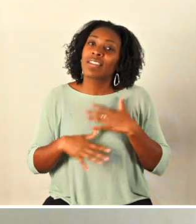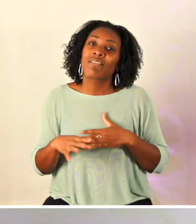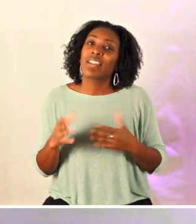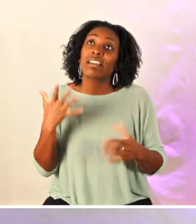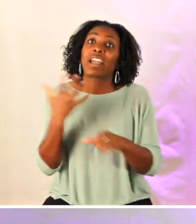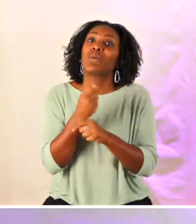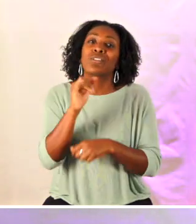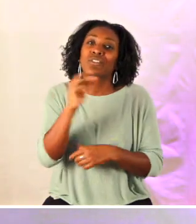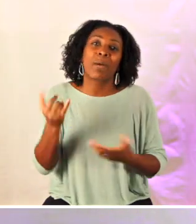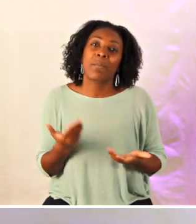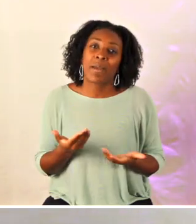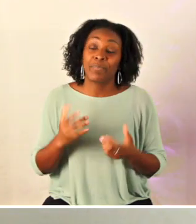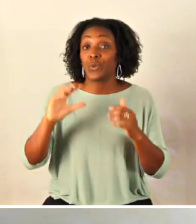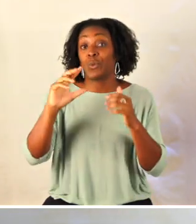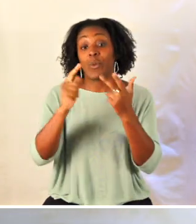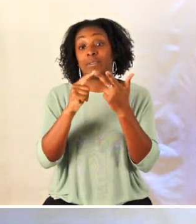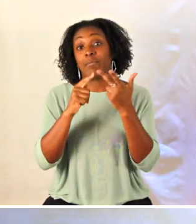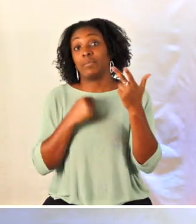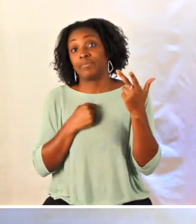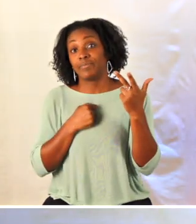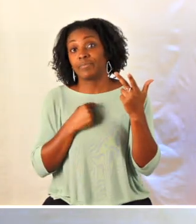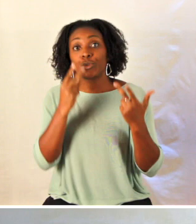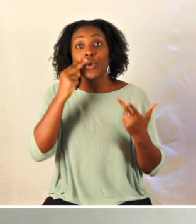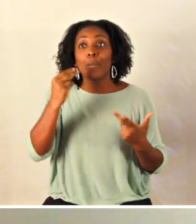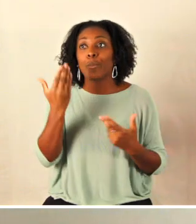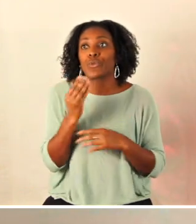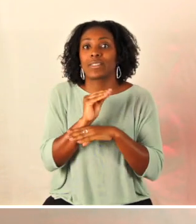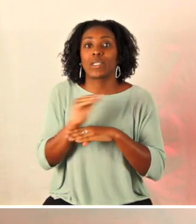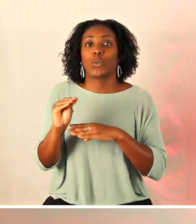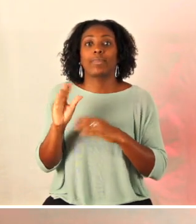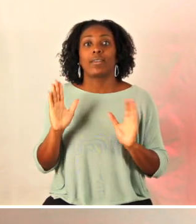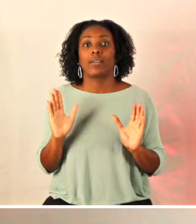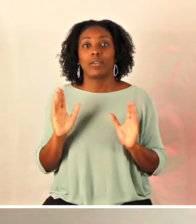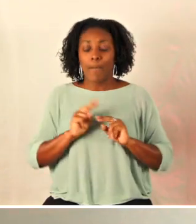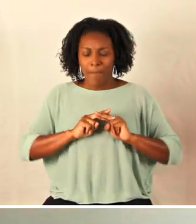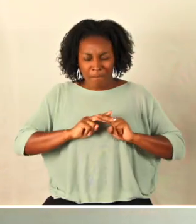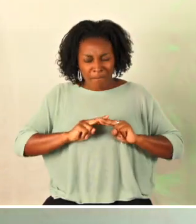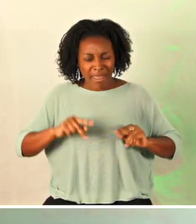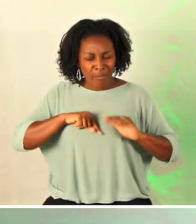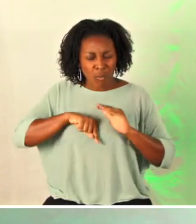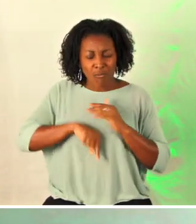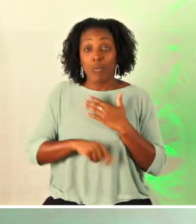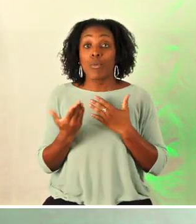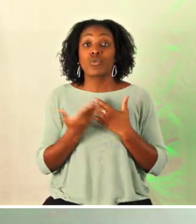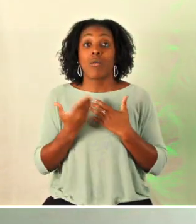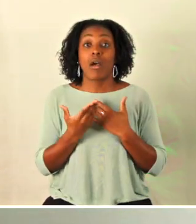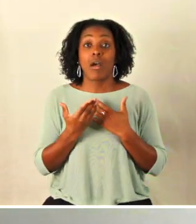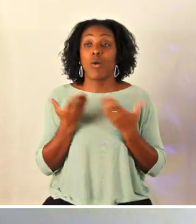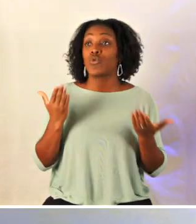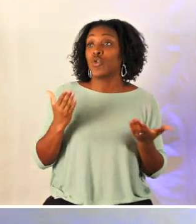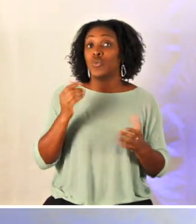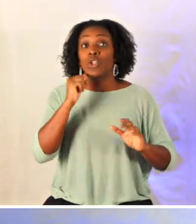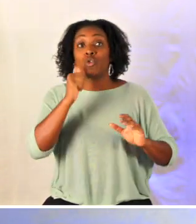jamais. Troisième point, l'homme a besoin de sécurité, d'être dans cette paix profonde, de dire aujourd'hui et demain tout est